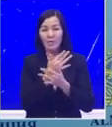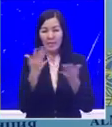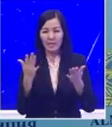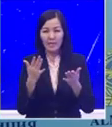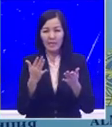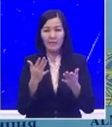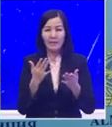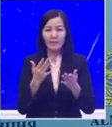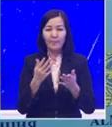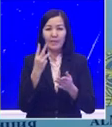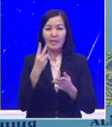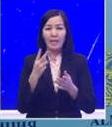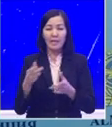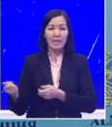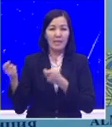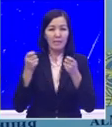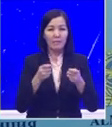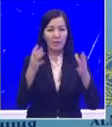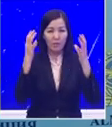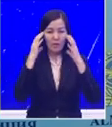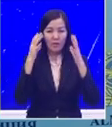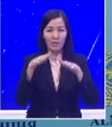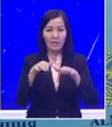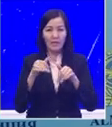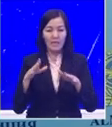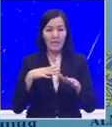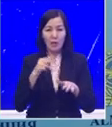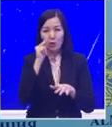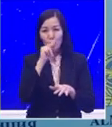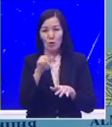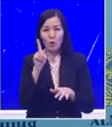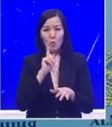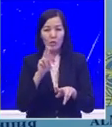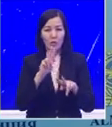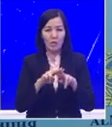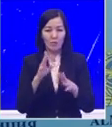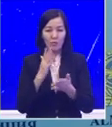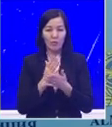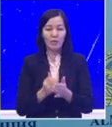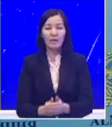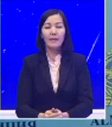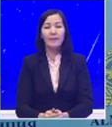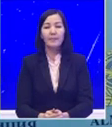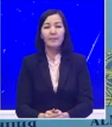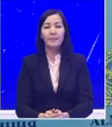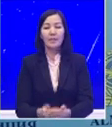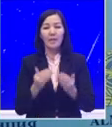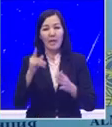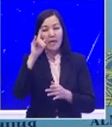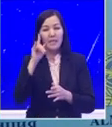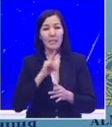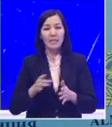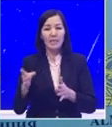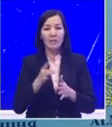және екі тасымалды радиостанция тәркіленіп алынды. Күдіктілер уақытша ұстау абақтысына қамауға алынды. Қазақстан